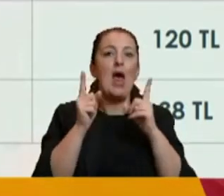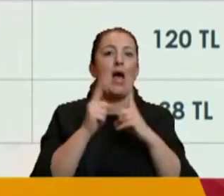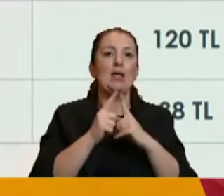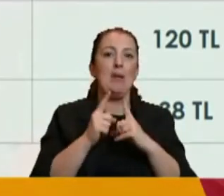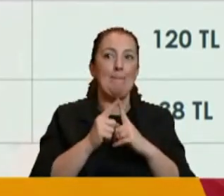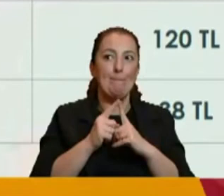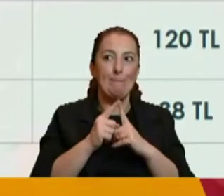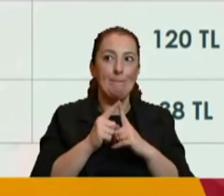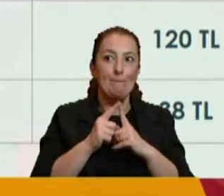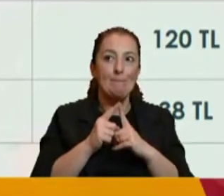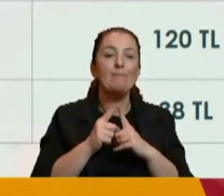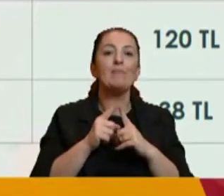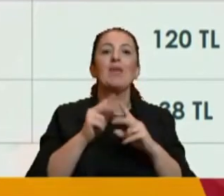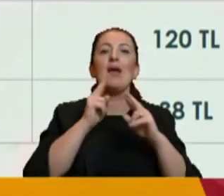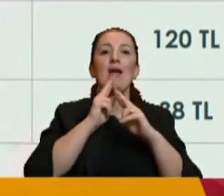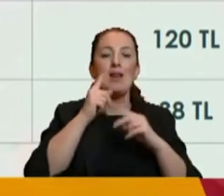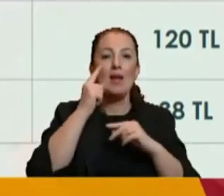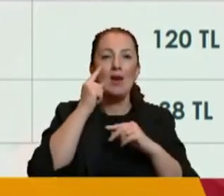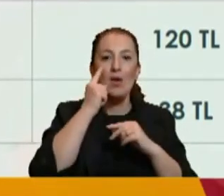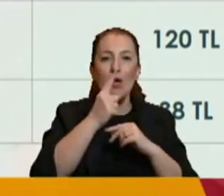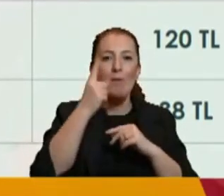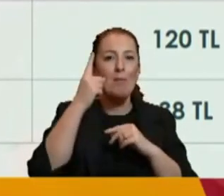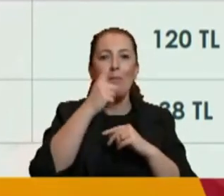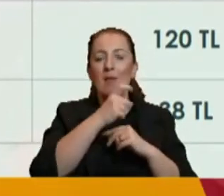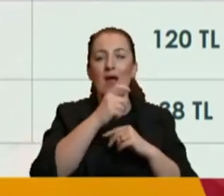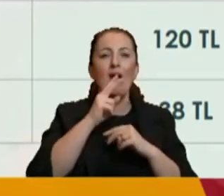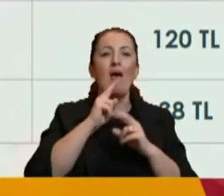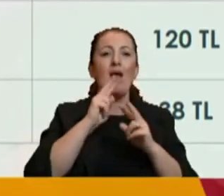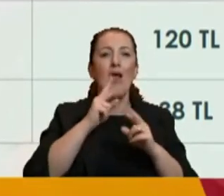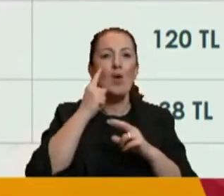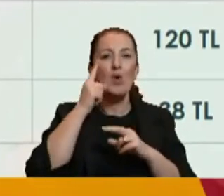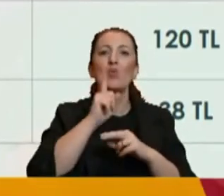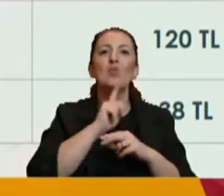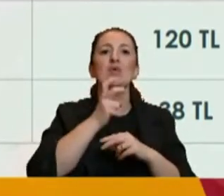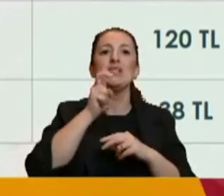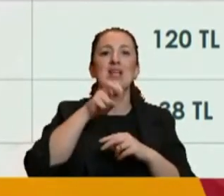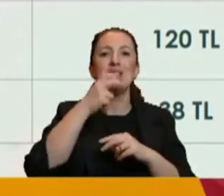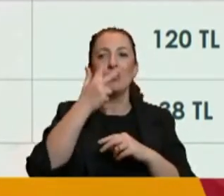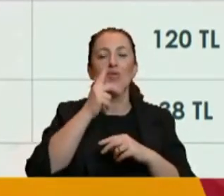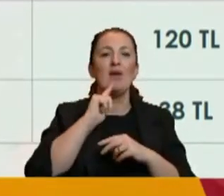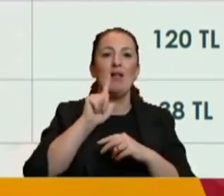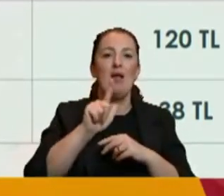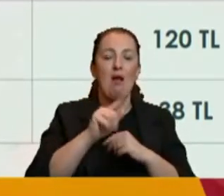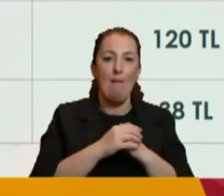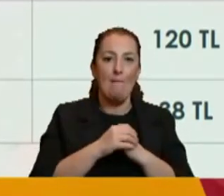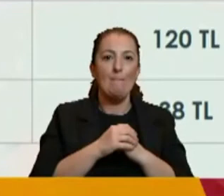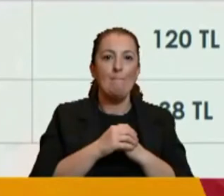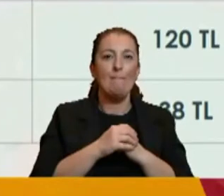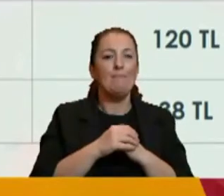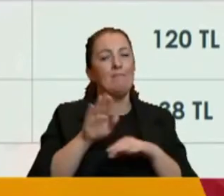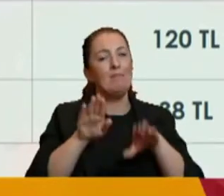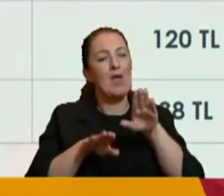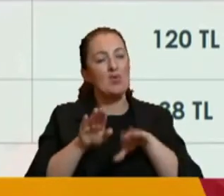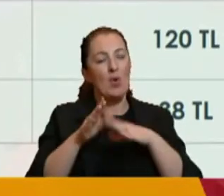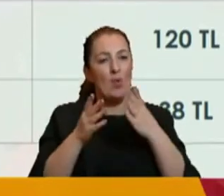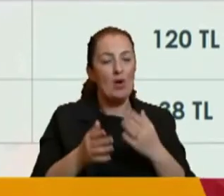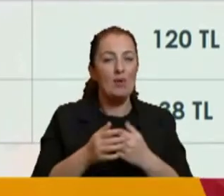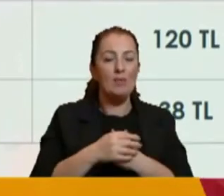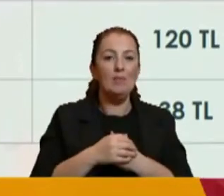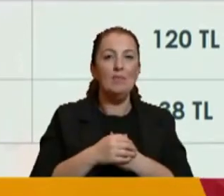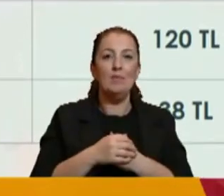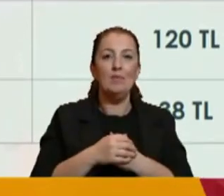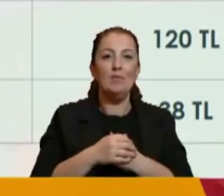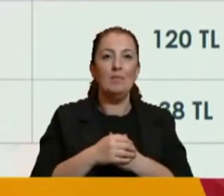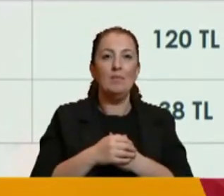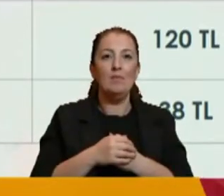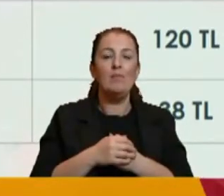ettik elektriği bir aylık elektrik ücreti 183 Tl üç aşağı beş yukarı a bu